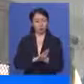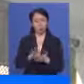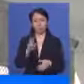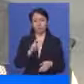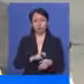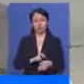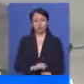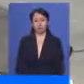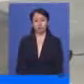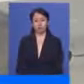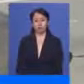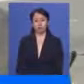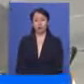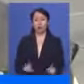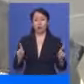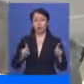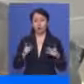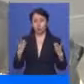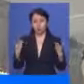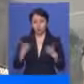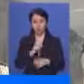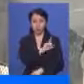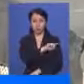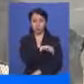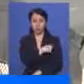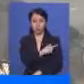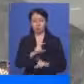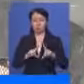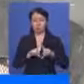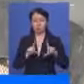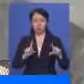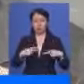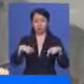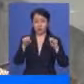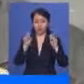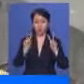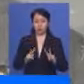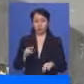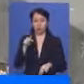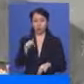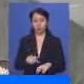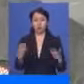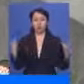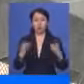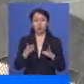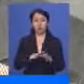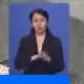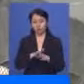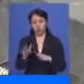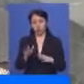врачей. Что предписывает медицина, специалисты, то и надо